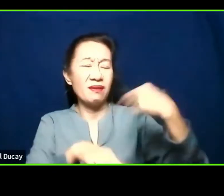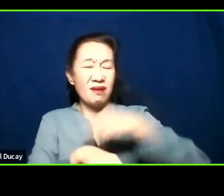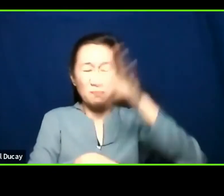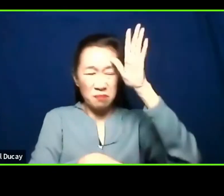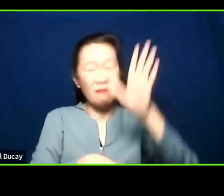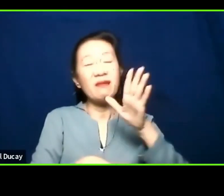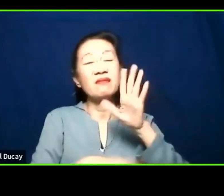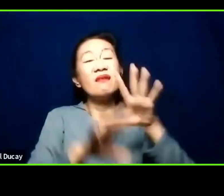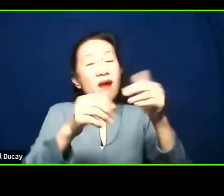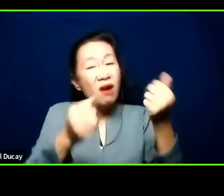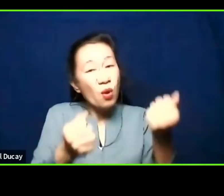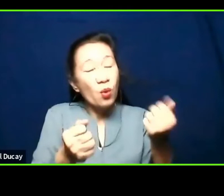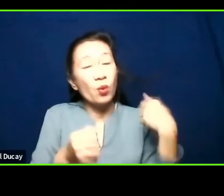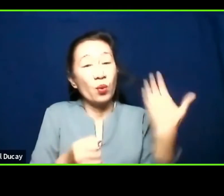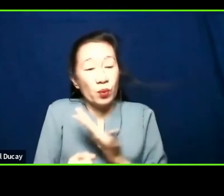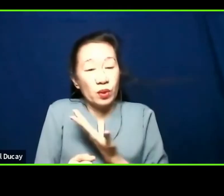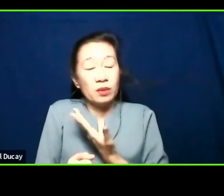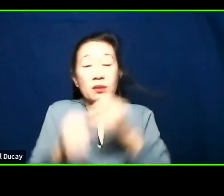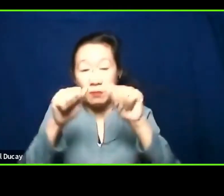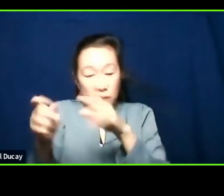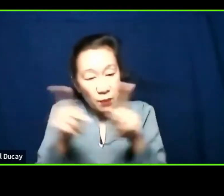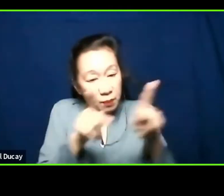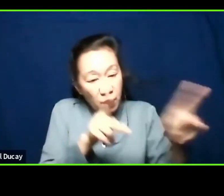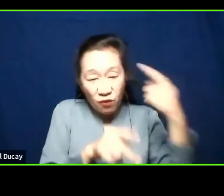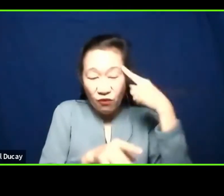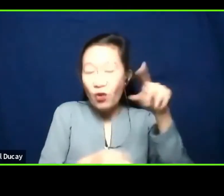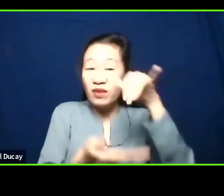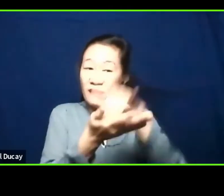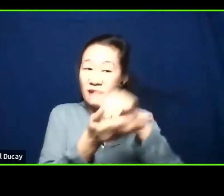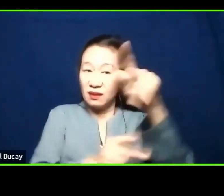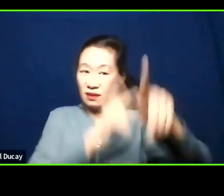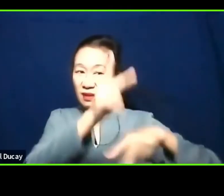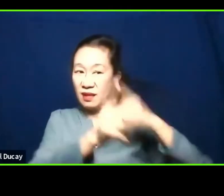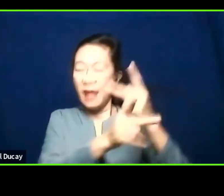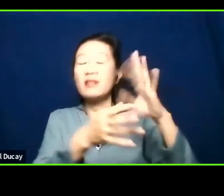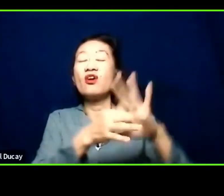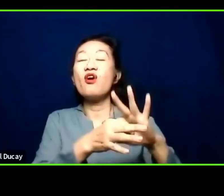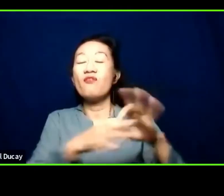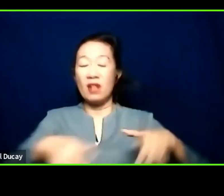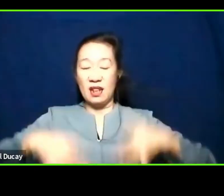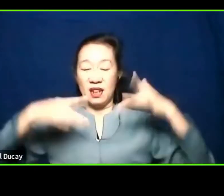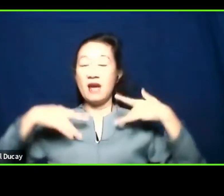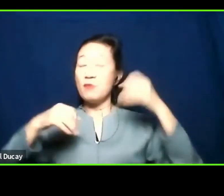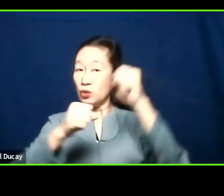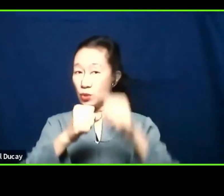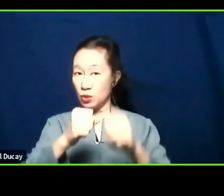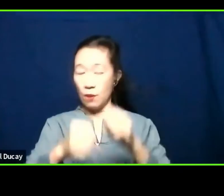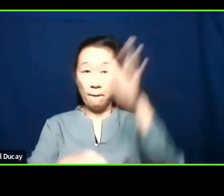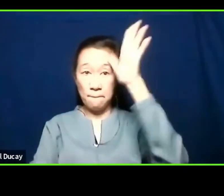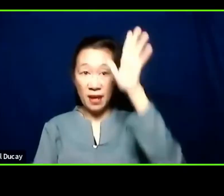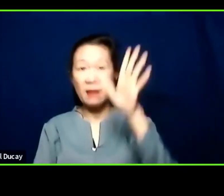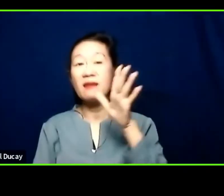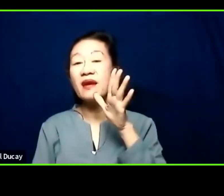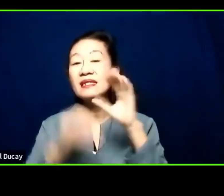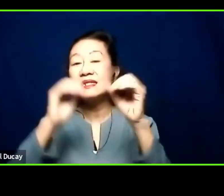natin sila ihahanda para sa ganung klaseng buhay. Kaya mga magulang, mga guro